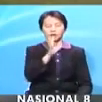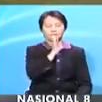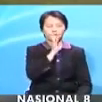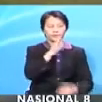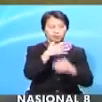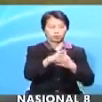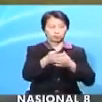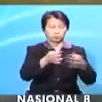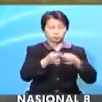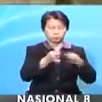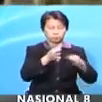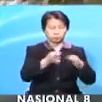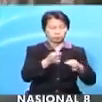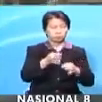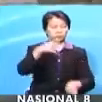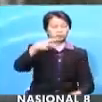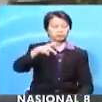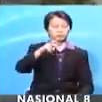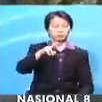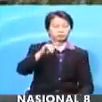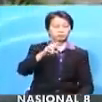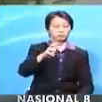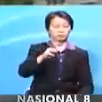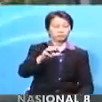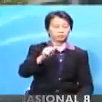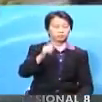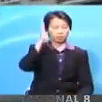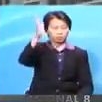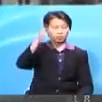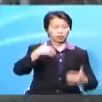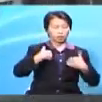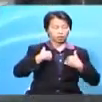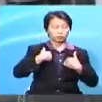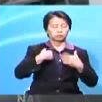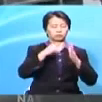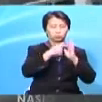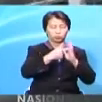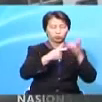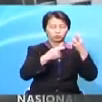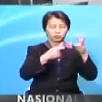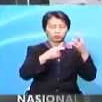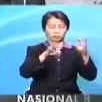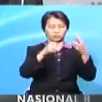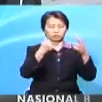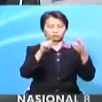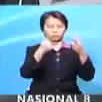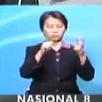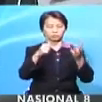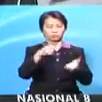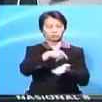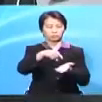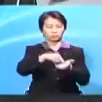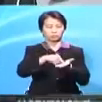selepas prima yang akan diadakan permula 16 Oktober ini